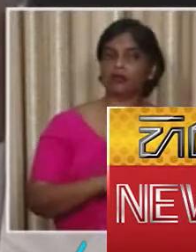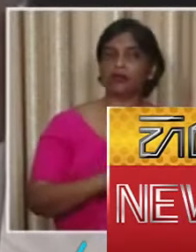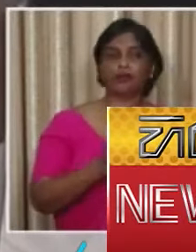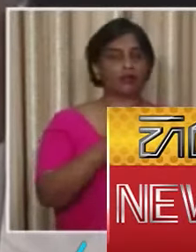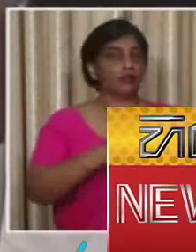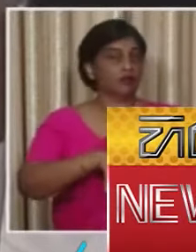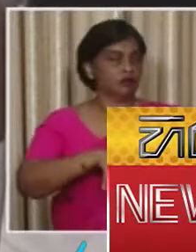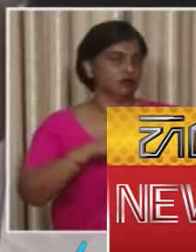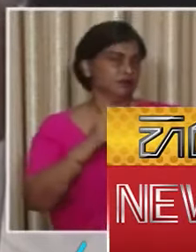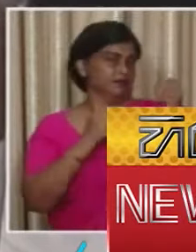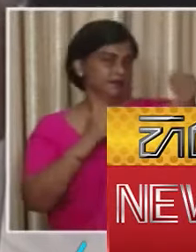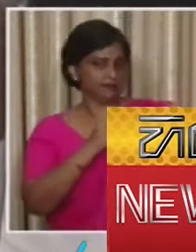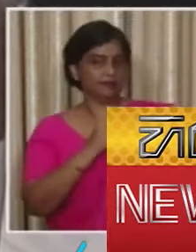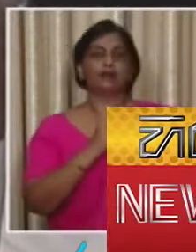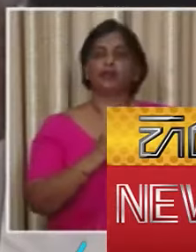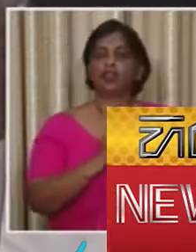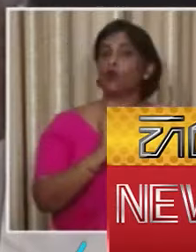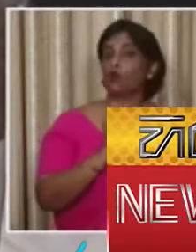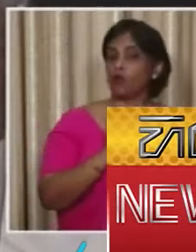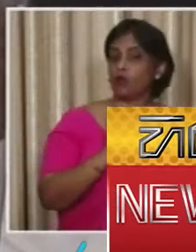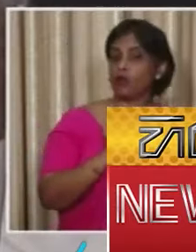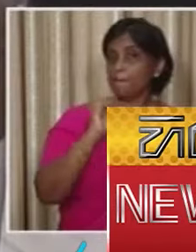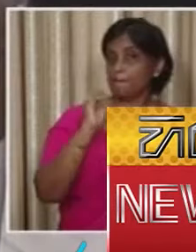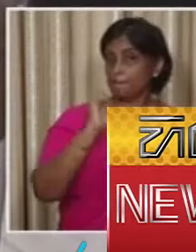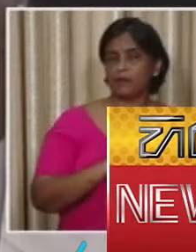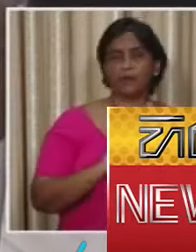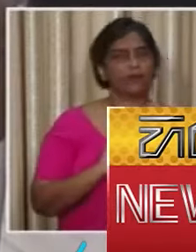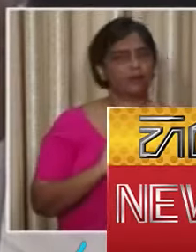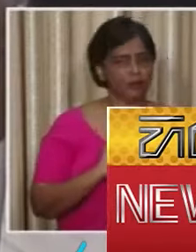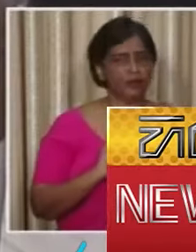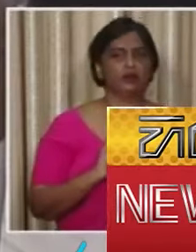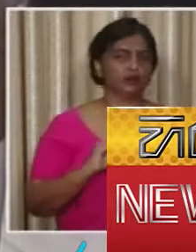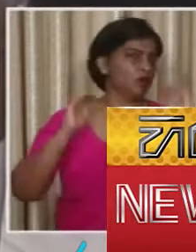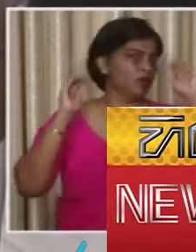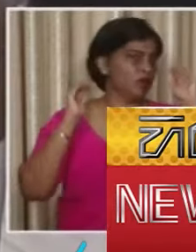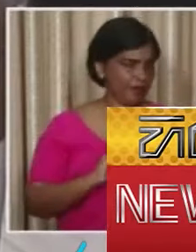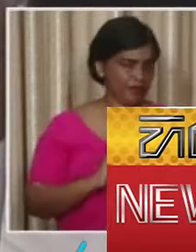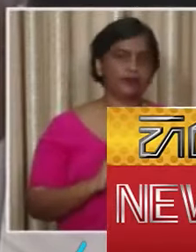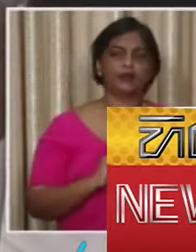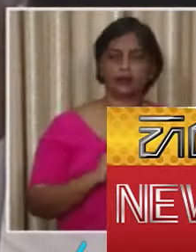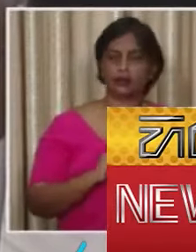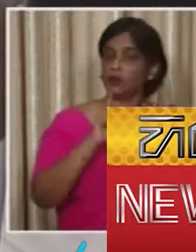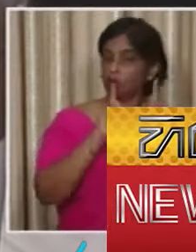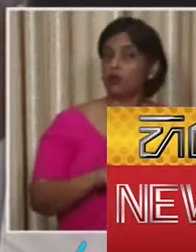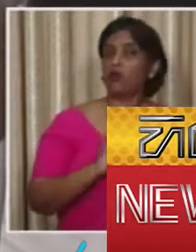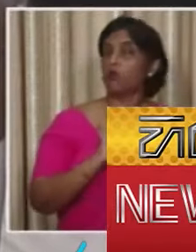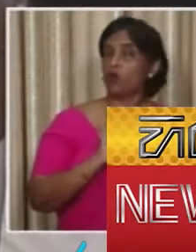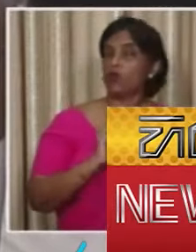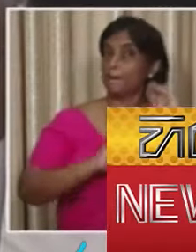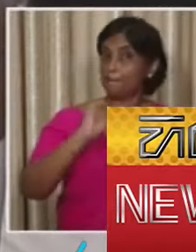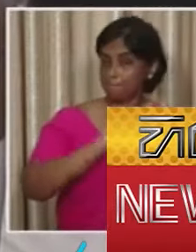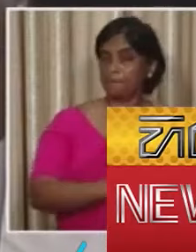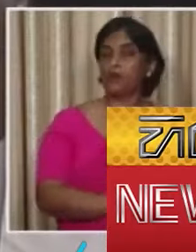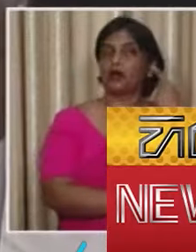සහන කාලයක් අපට ලැබෙනවා. පොලි අනුපාතය සැලකිය යුතු ප්‍රමාණයකින් පහළ දමා තිබෙනවා. ඒ අනුව පොලි අනුපාතය